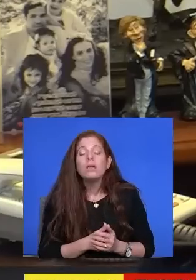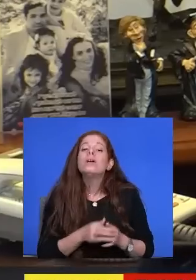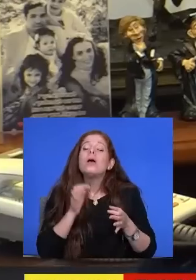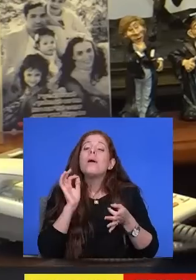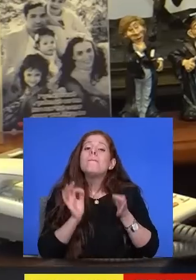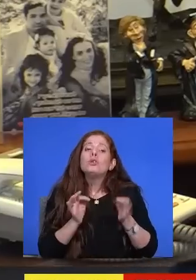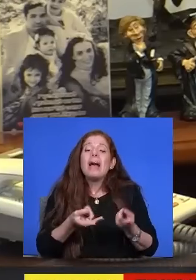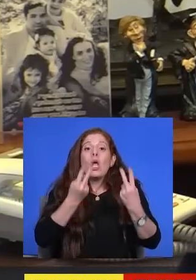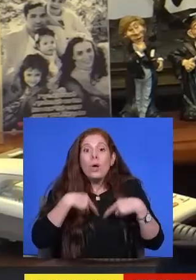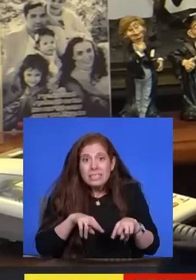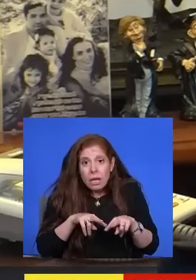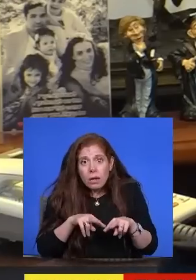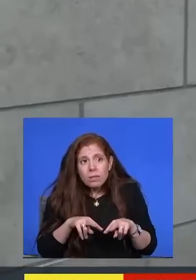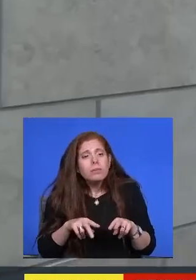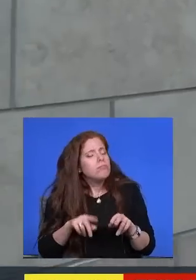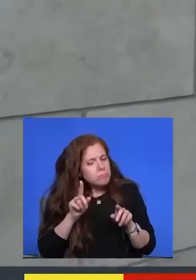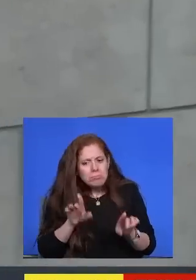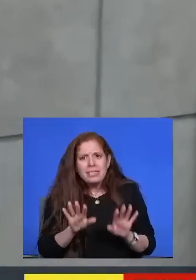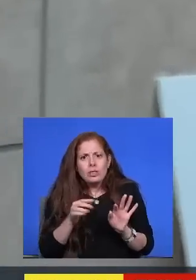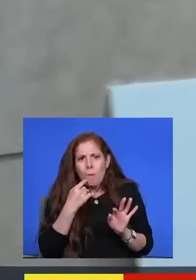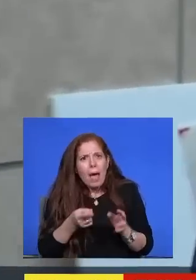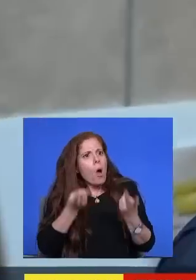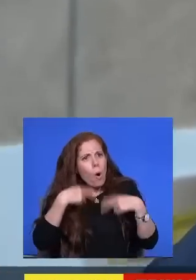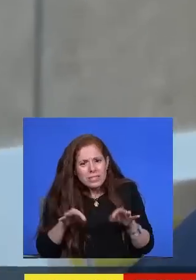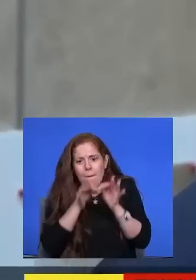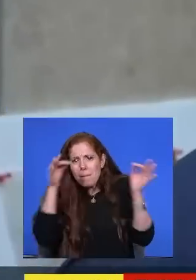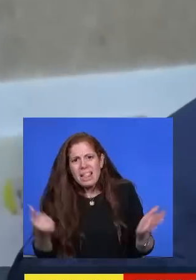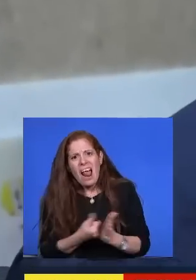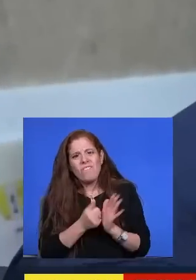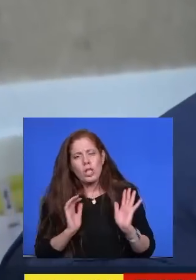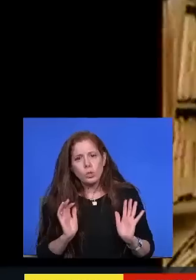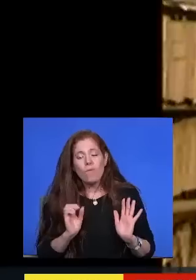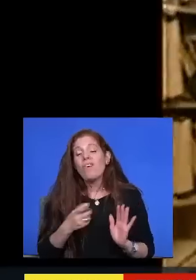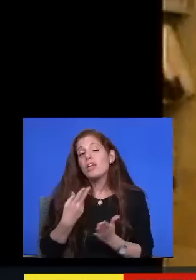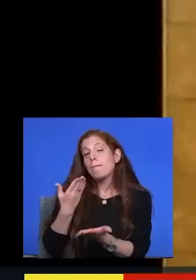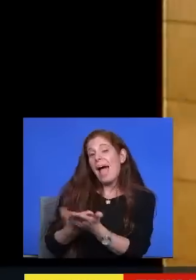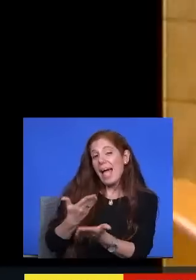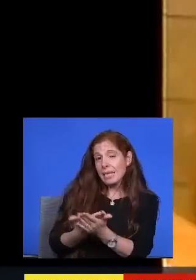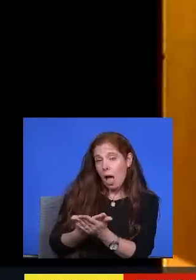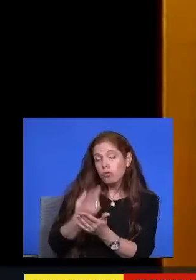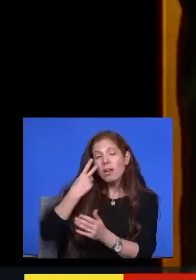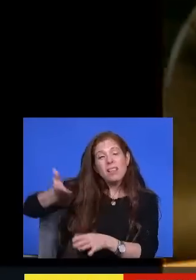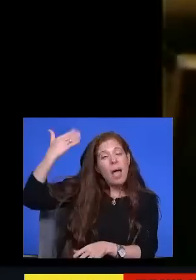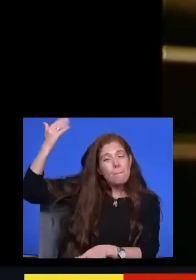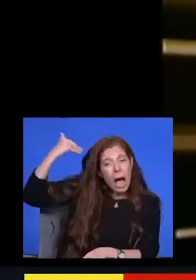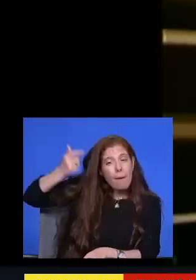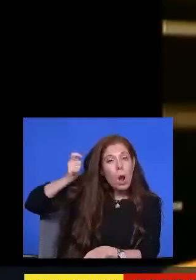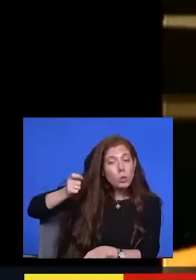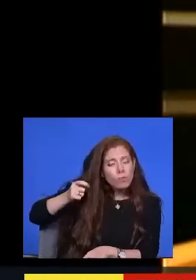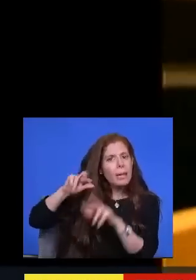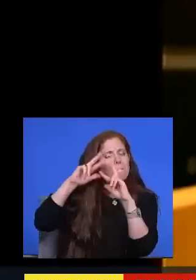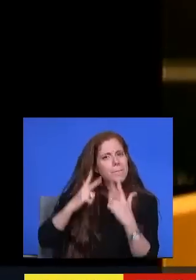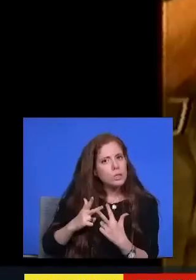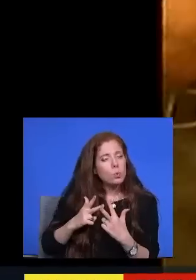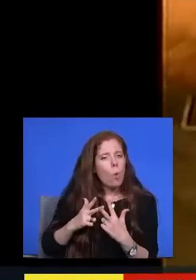כן הוא, מאלה ועד תף. ואם ראיה שנראתה לשופטים ההם בצורה